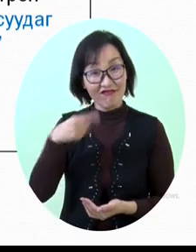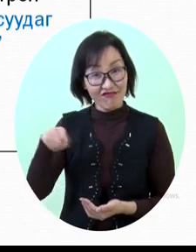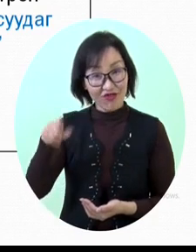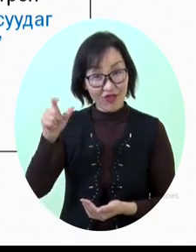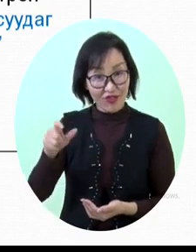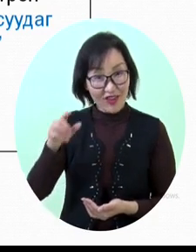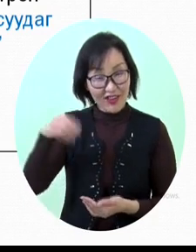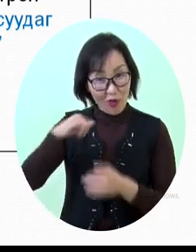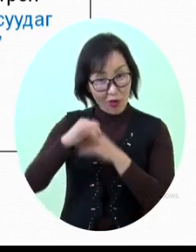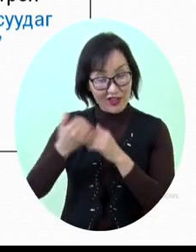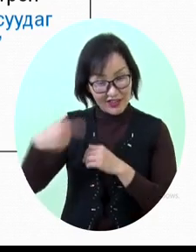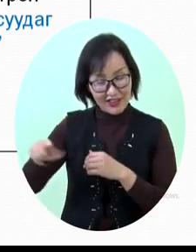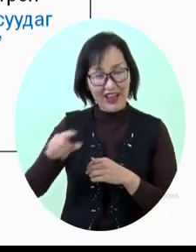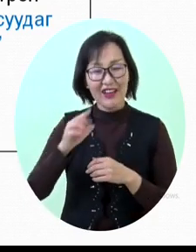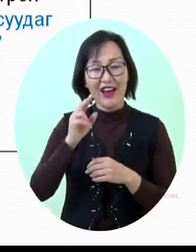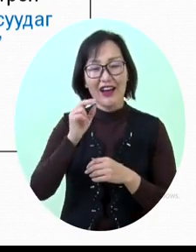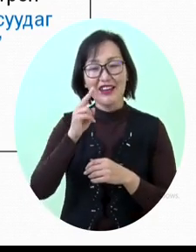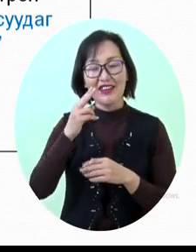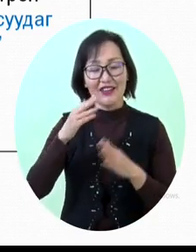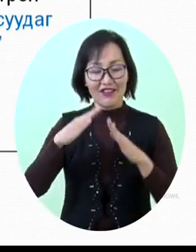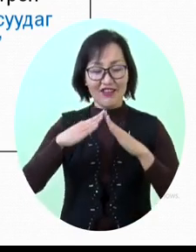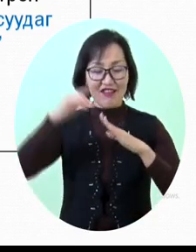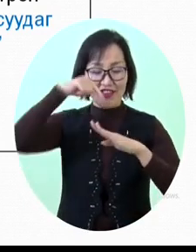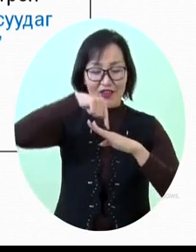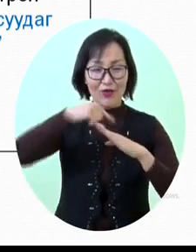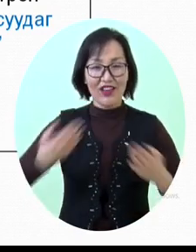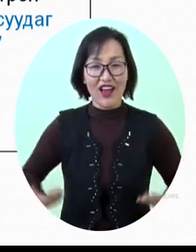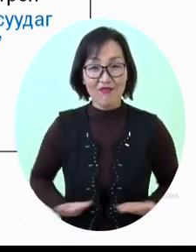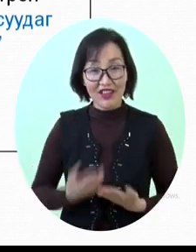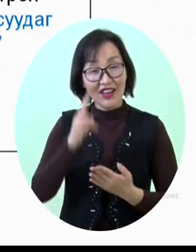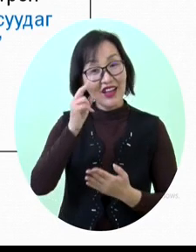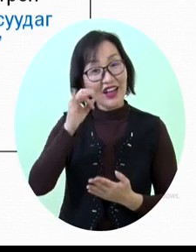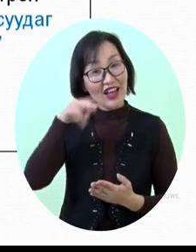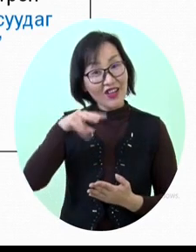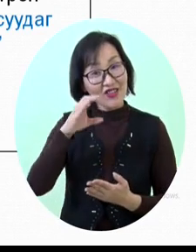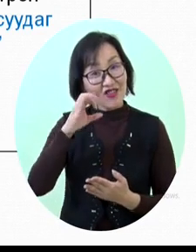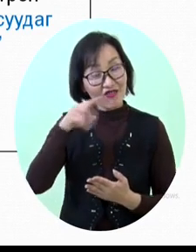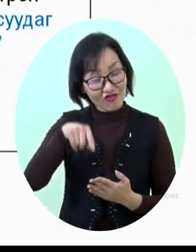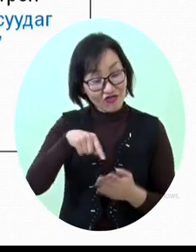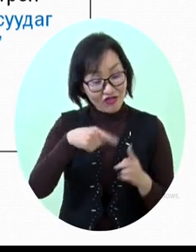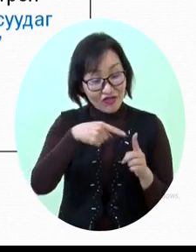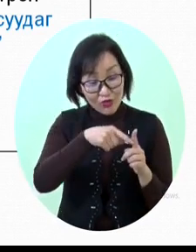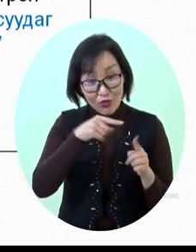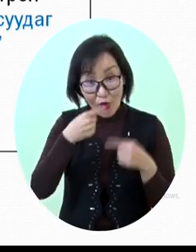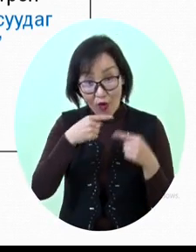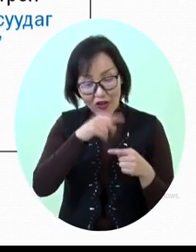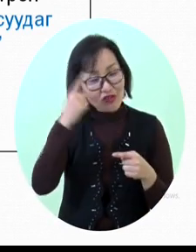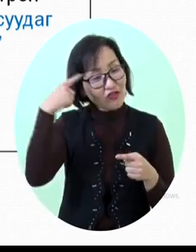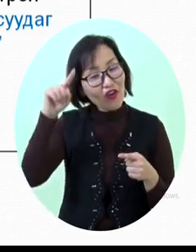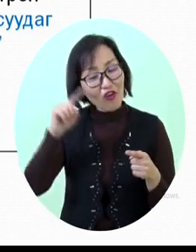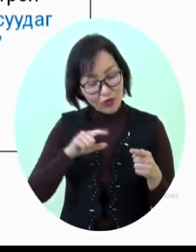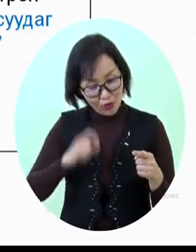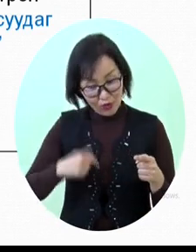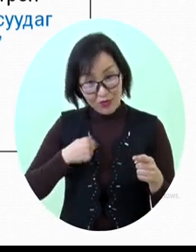Шведийн алдарт хүүхдийн зохиолч Астрид Линдгрен зохиол, дээвэр дээр суудаг Карлсон зохиолын Карлсоныг зохиолч